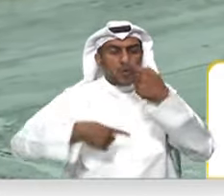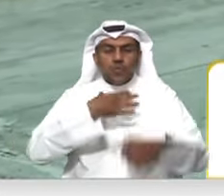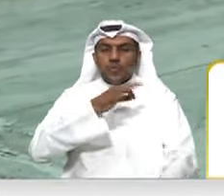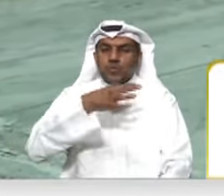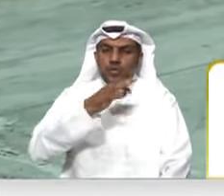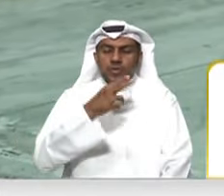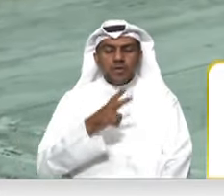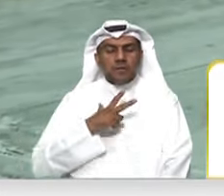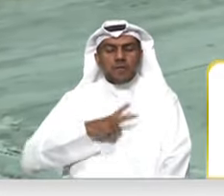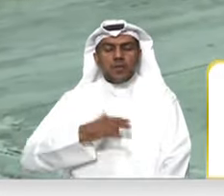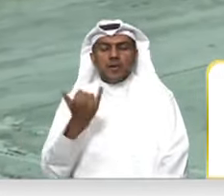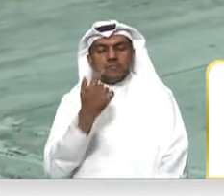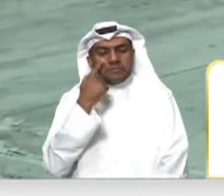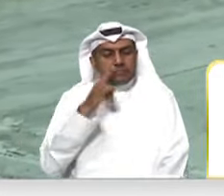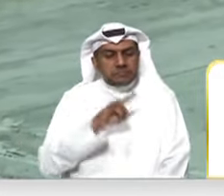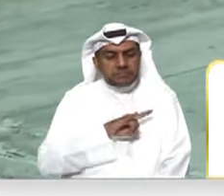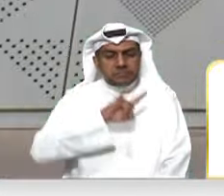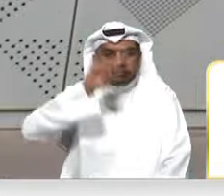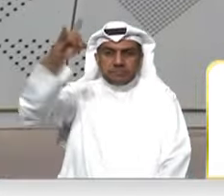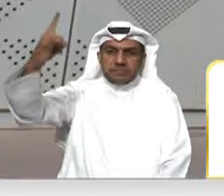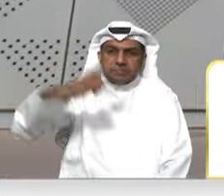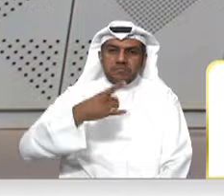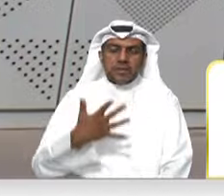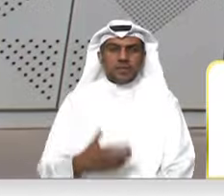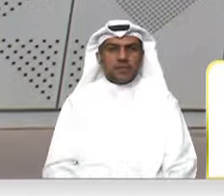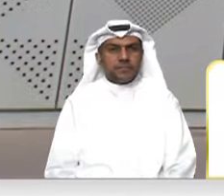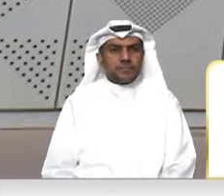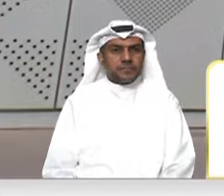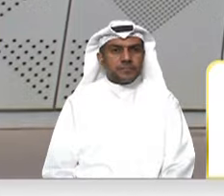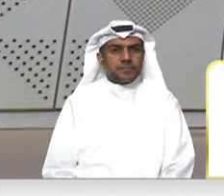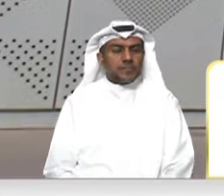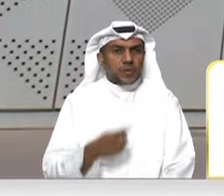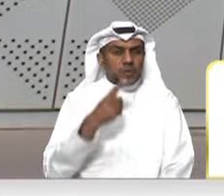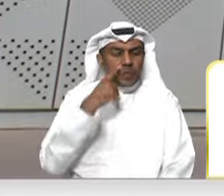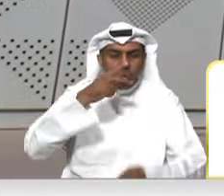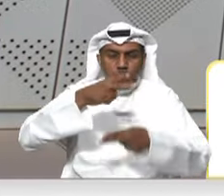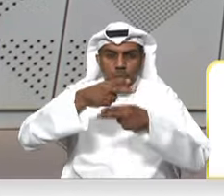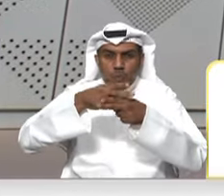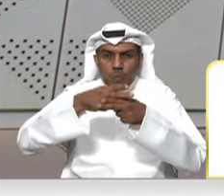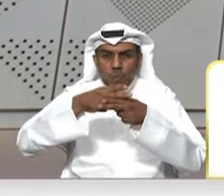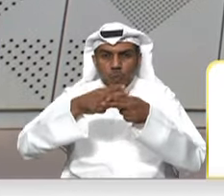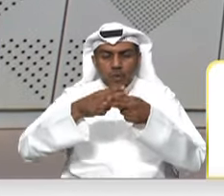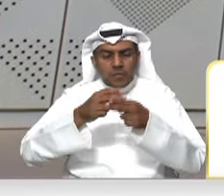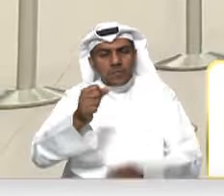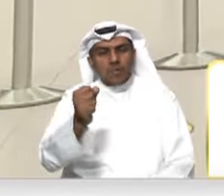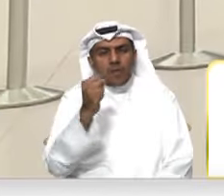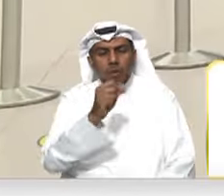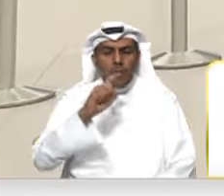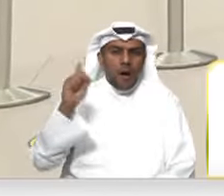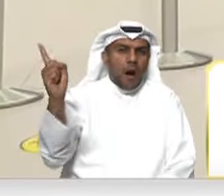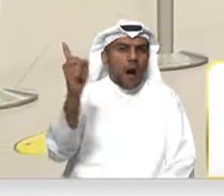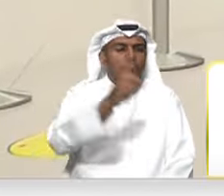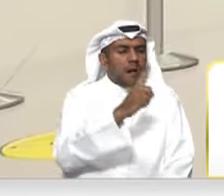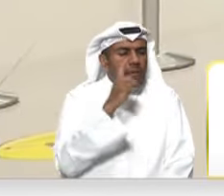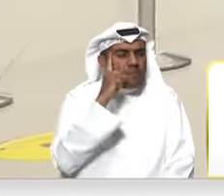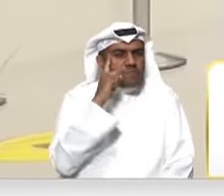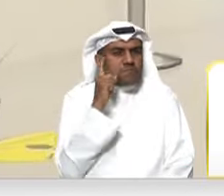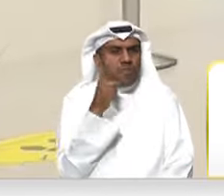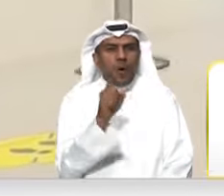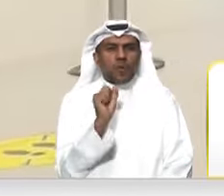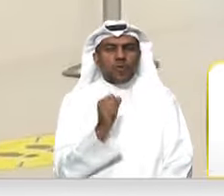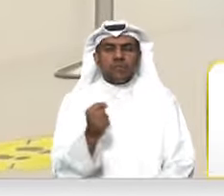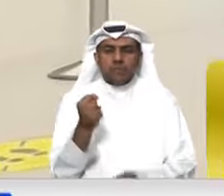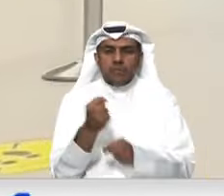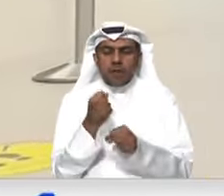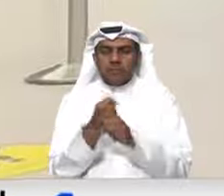راحت الراكب ورفاهيتها في الخطوط الجويه الكويتيه تشغيل مطار الكويت الدولي يعتبر من اقوى التشغيلات في العالم حيث تزايدت حركه النقل